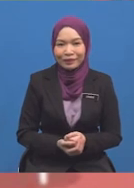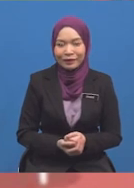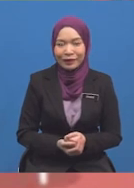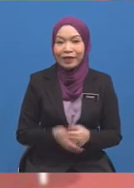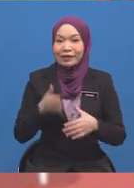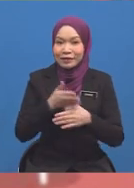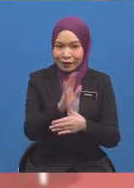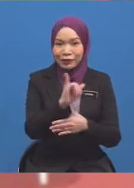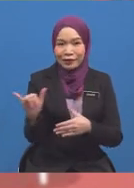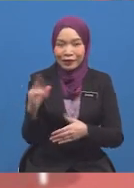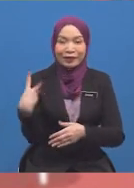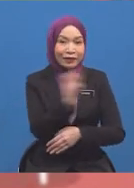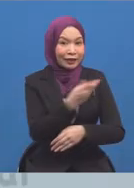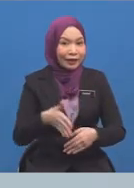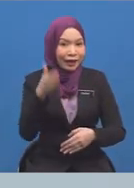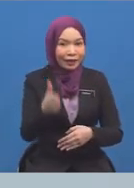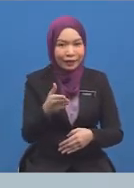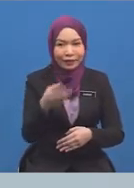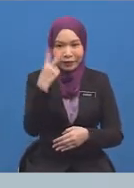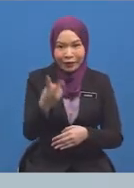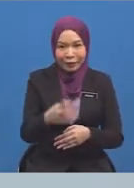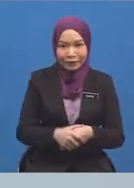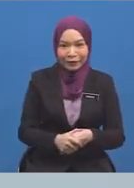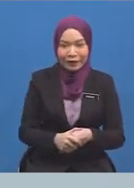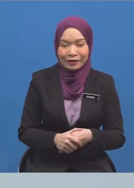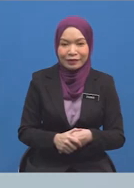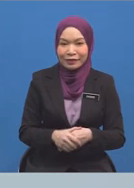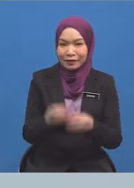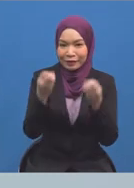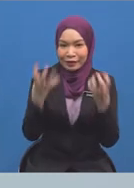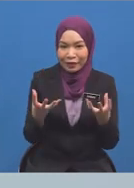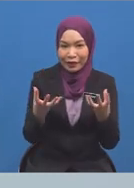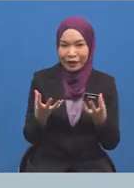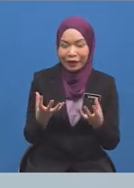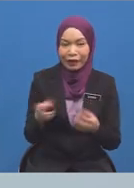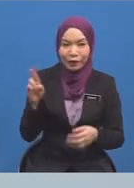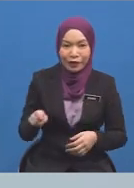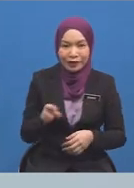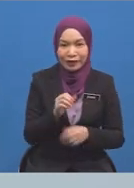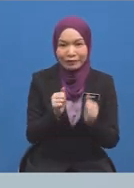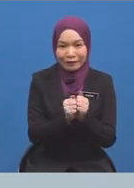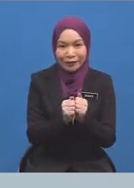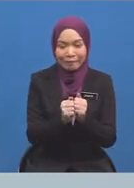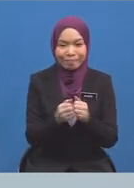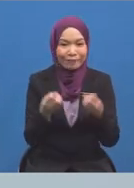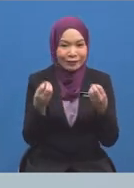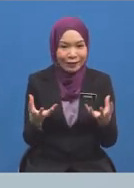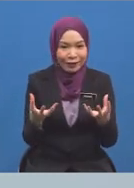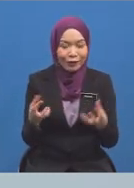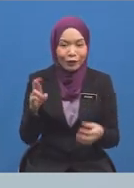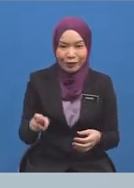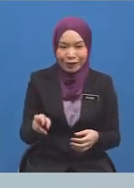seterusnya kita akan menyebabkan darah pecahan wajah dengan pecahan wajahmu ya